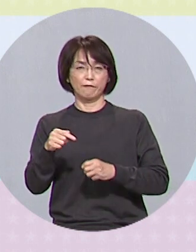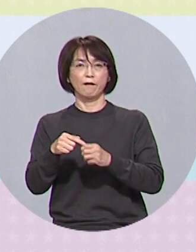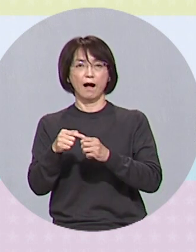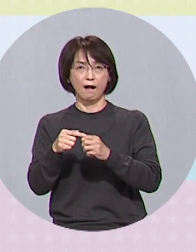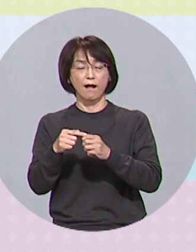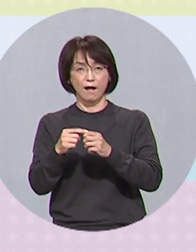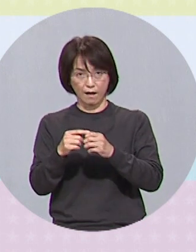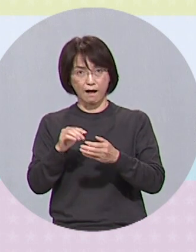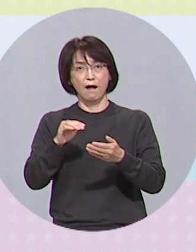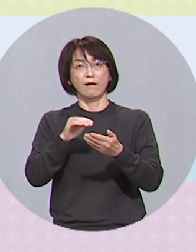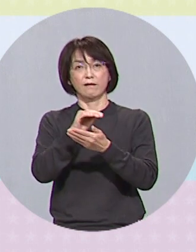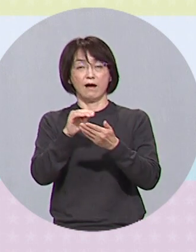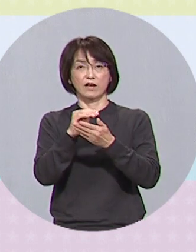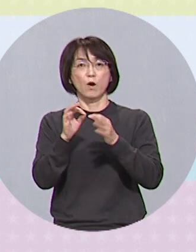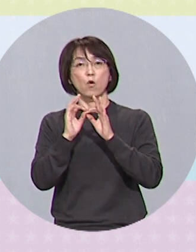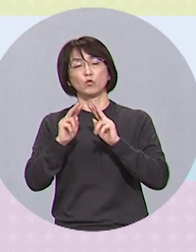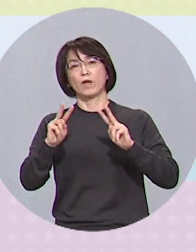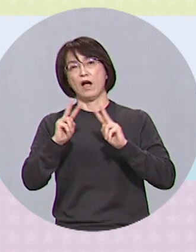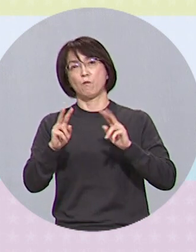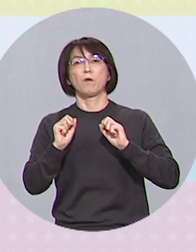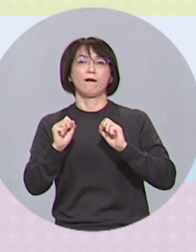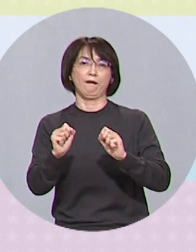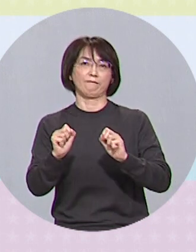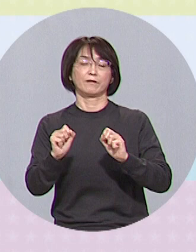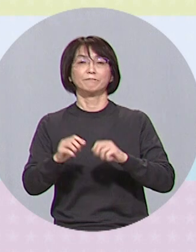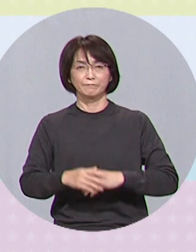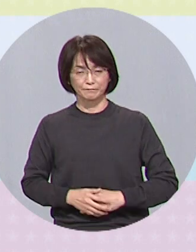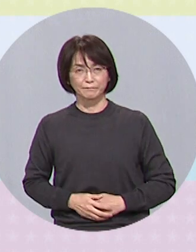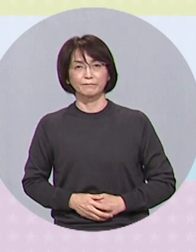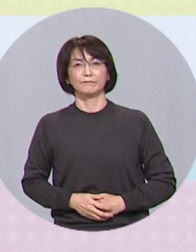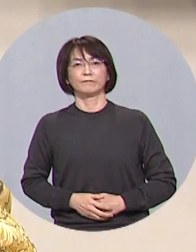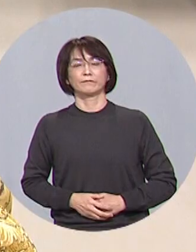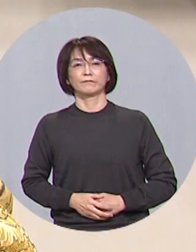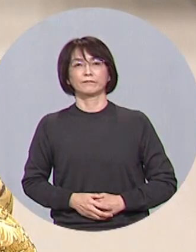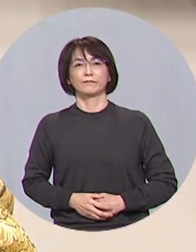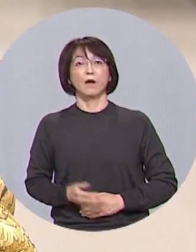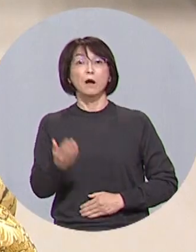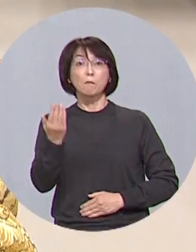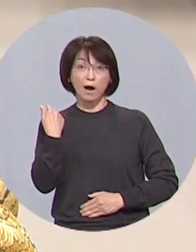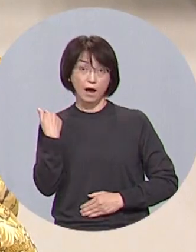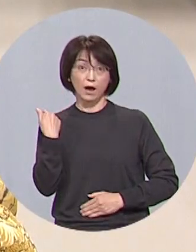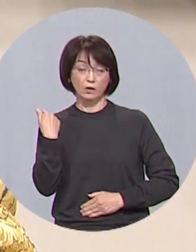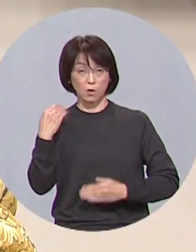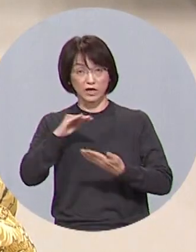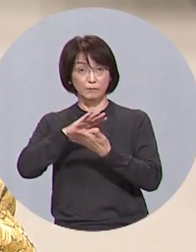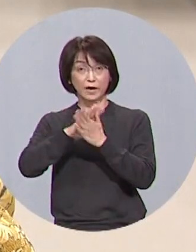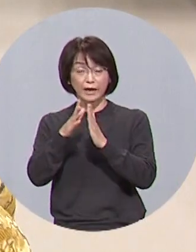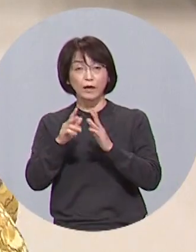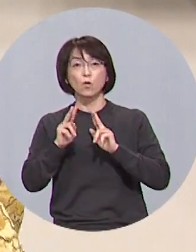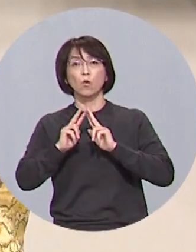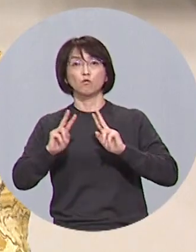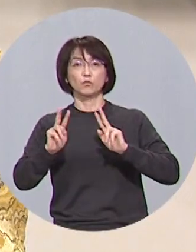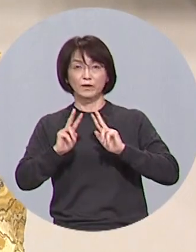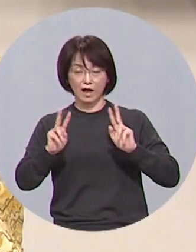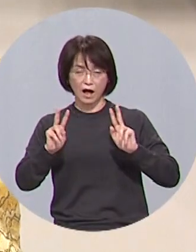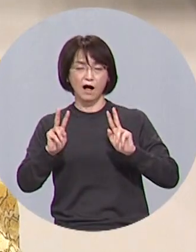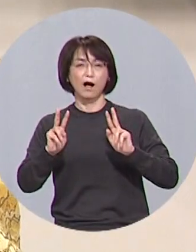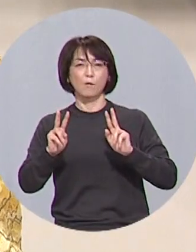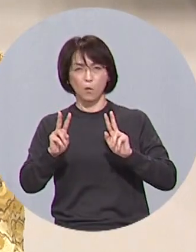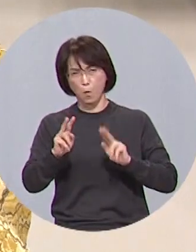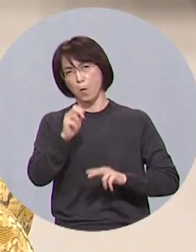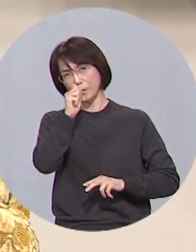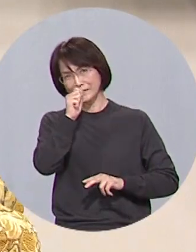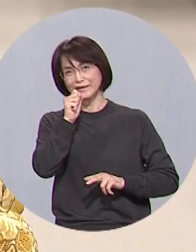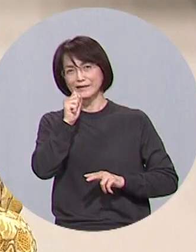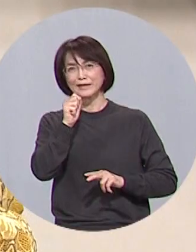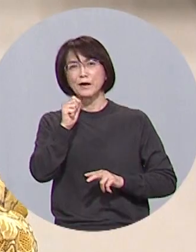歌に選ばれるなど、ミュージシャンとしても活躍中です。 前回 の埼玉県の歌もね、あの口ずさみたくなるメロディーと、あ